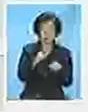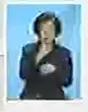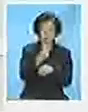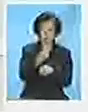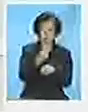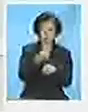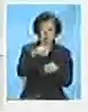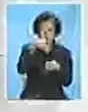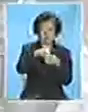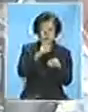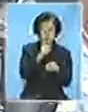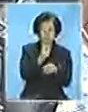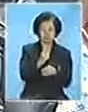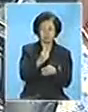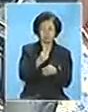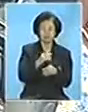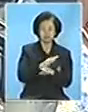งคะแนน1นะคะ